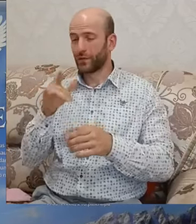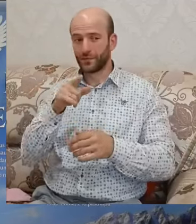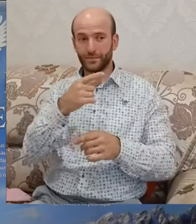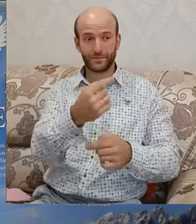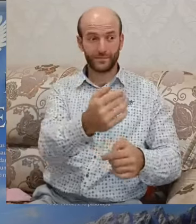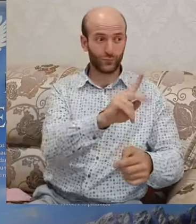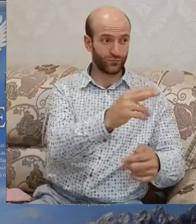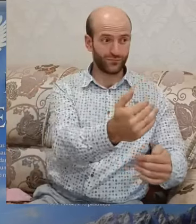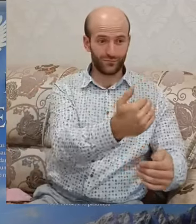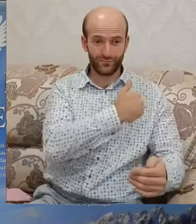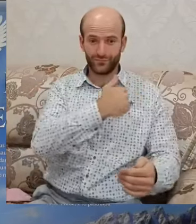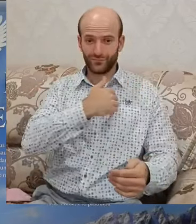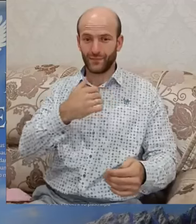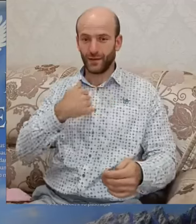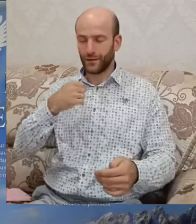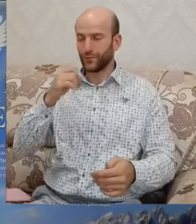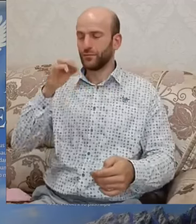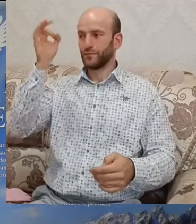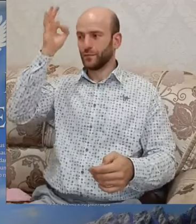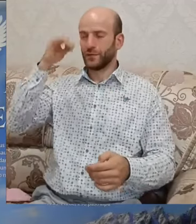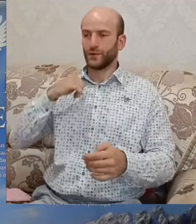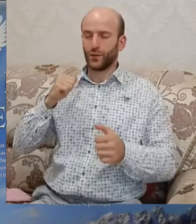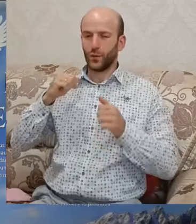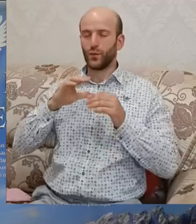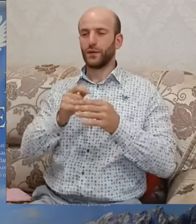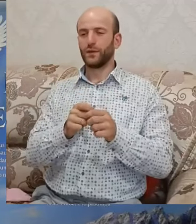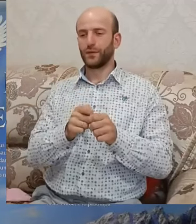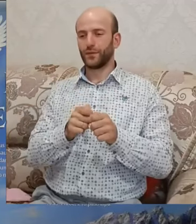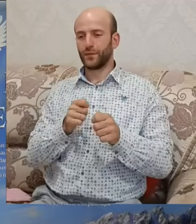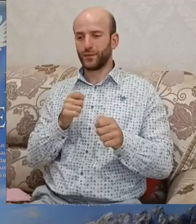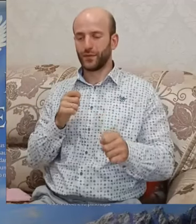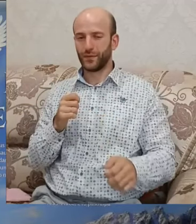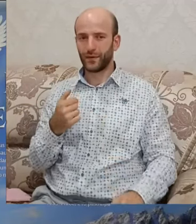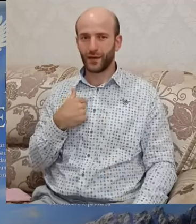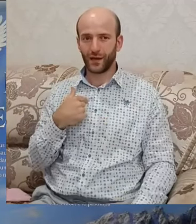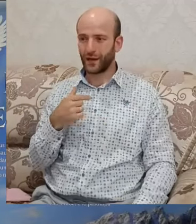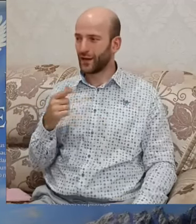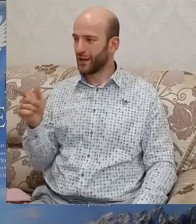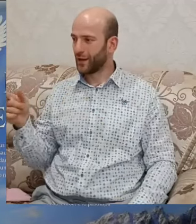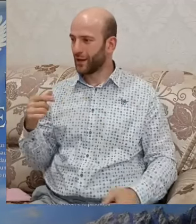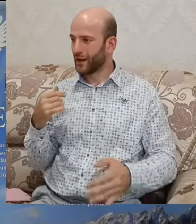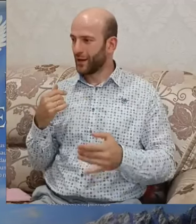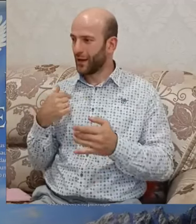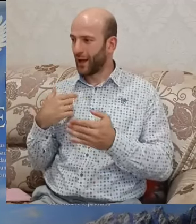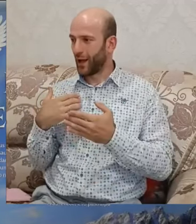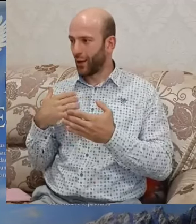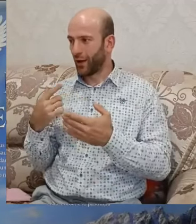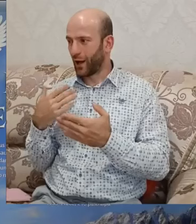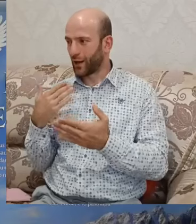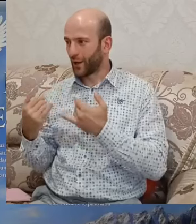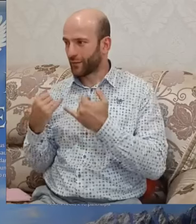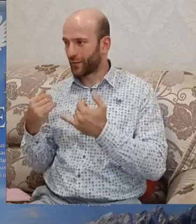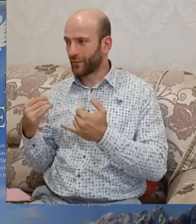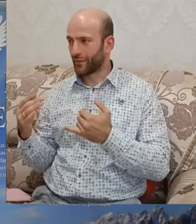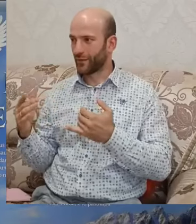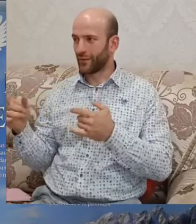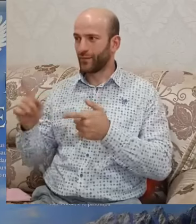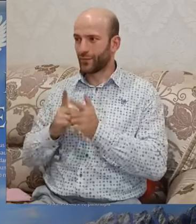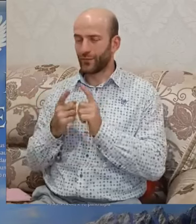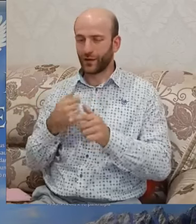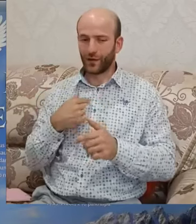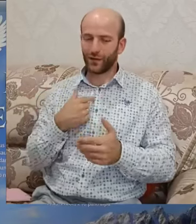Man... Nelabai sekasi su jais. Мне не очень везёт с ними. Labai sunku. Очень тяжело. Bet Viešpaties